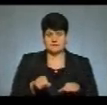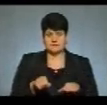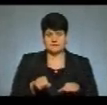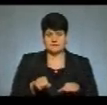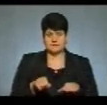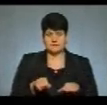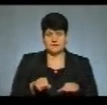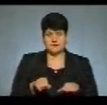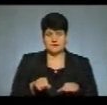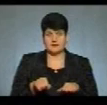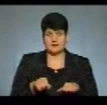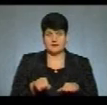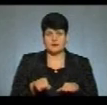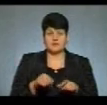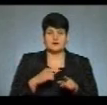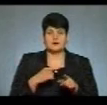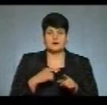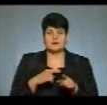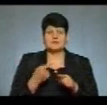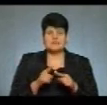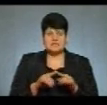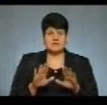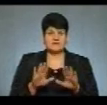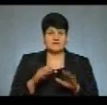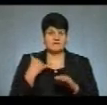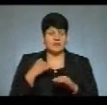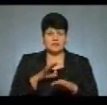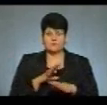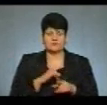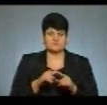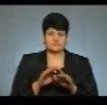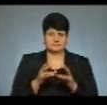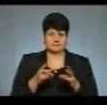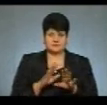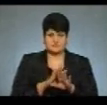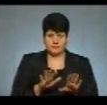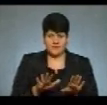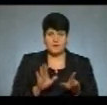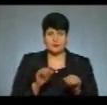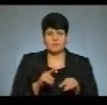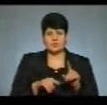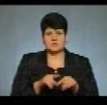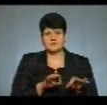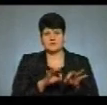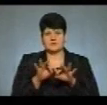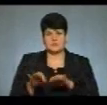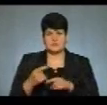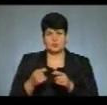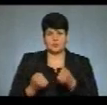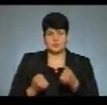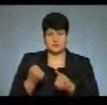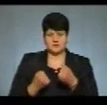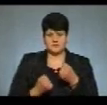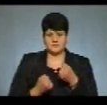можна розцінювати як не екстрений. Потім транспортував родич назад бригаду до машини. І вже